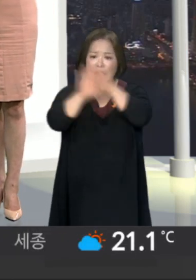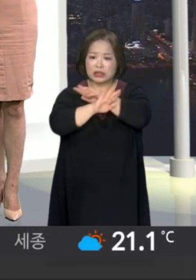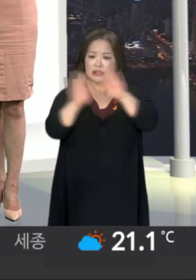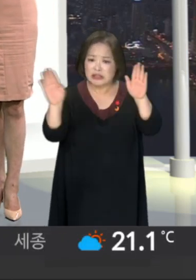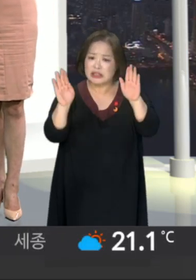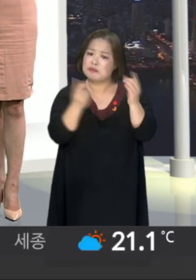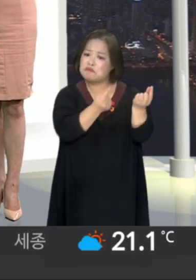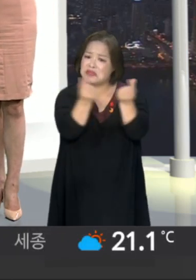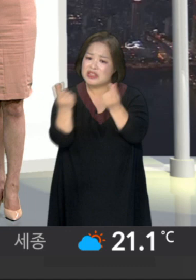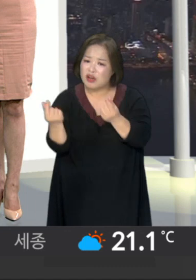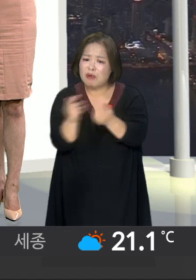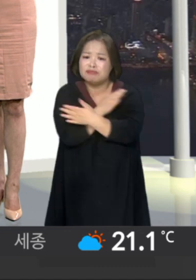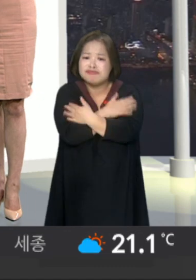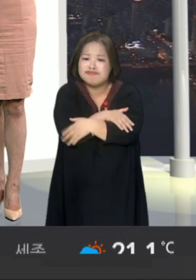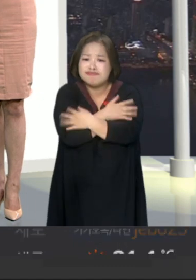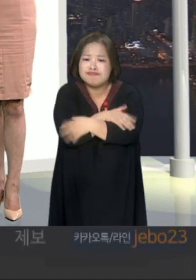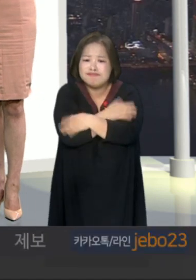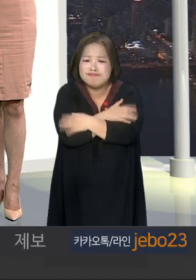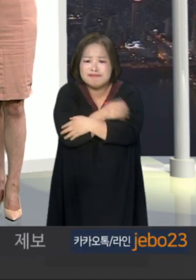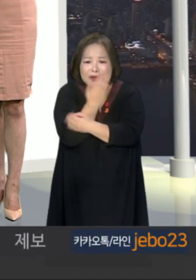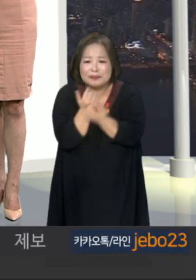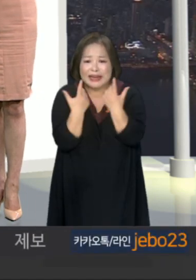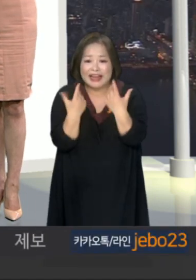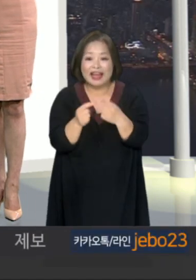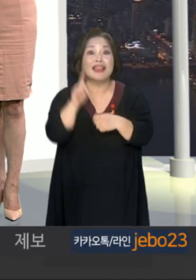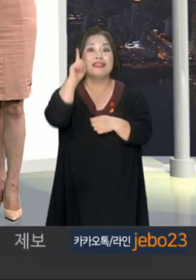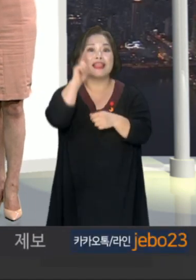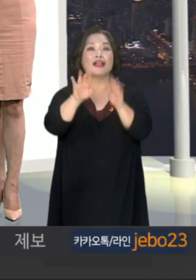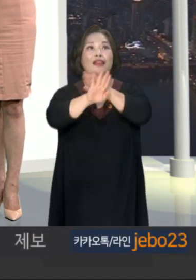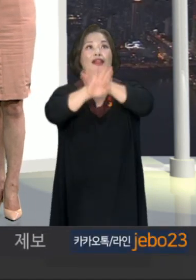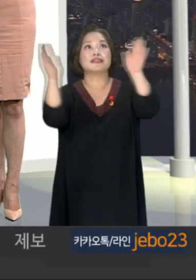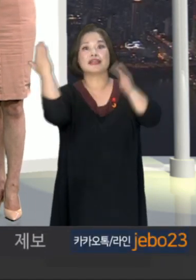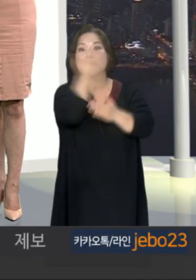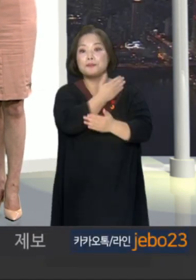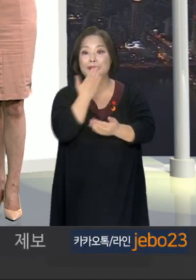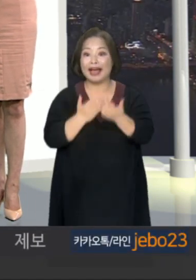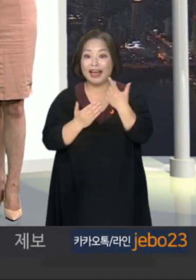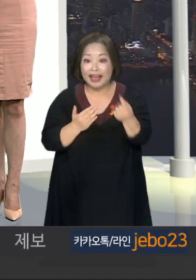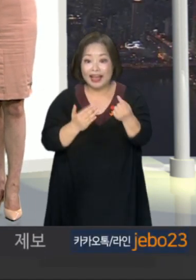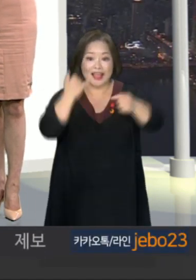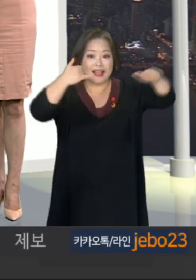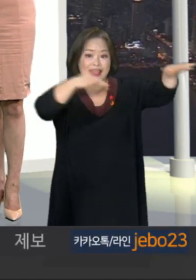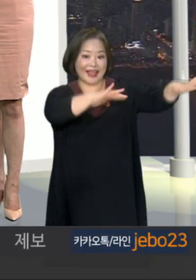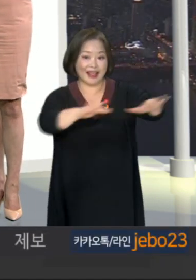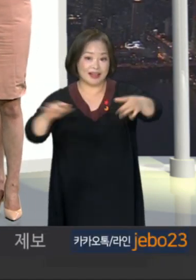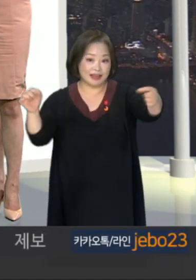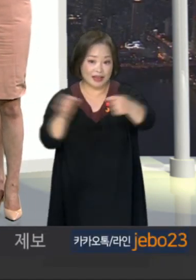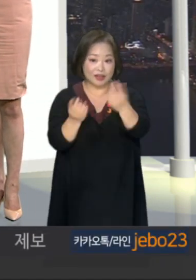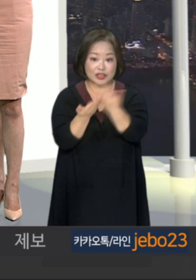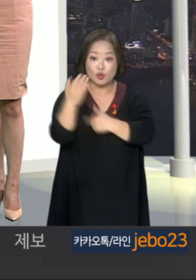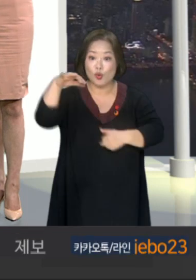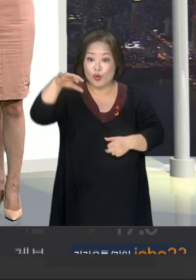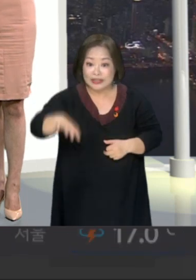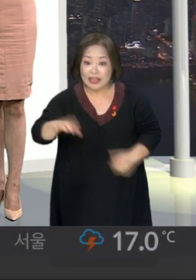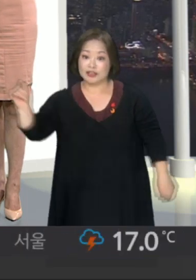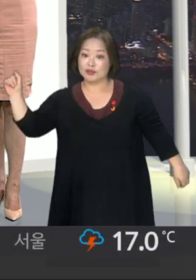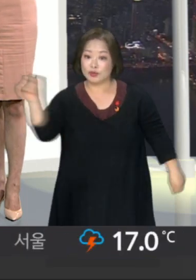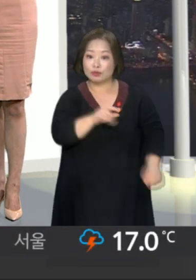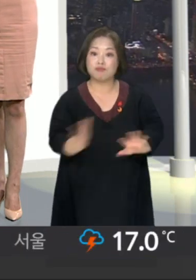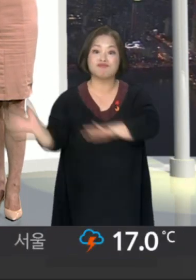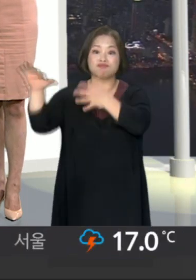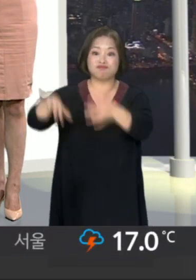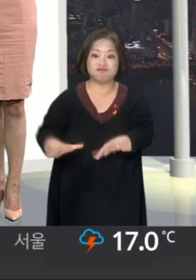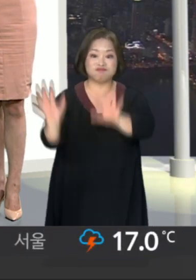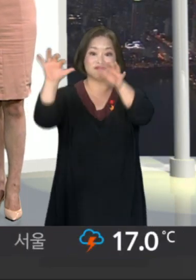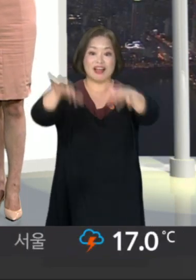온종일 쌀쌀하겠습니다. 내일은 다시 맑은 하늘이 드러나겠지만 해안가와 제주도 중심으로 초속 20m